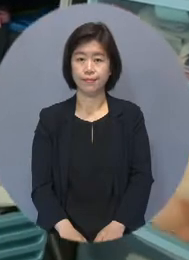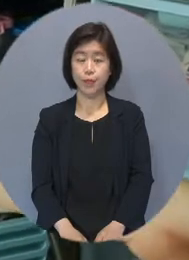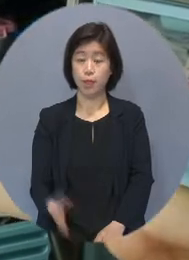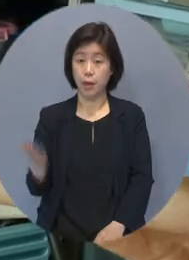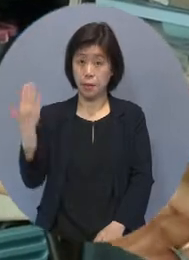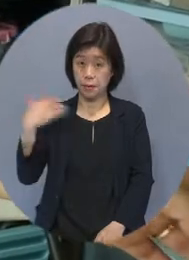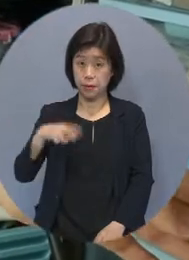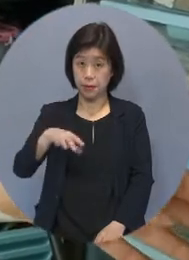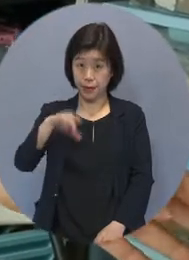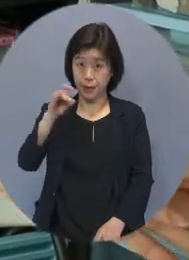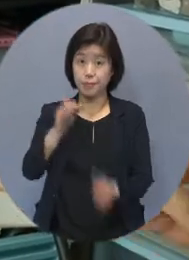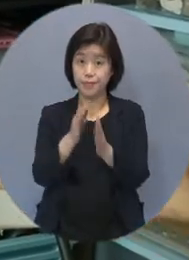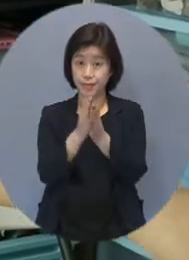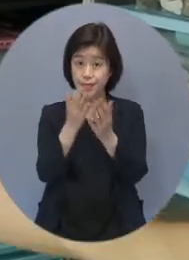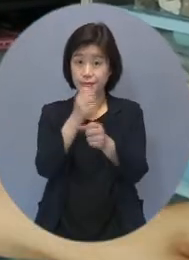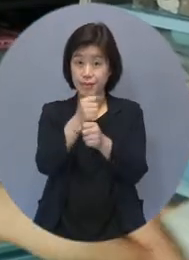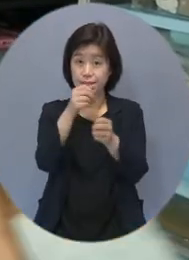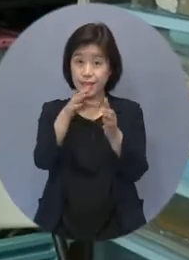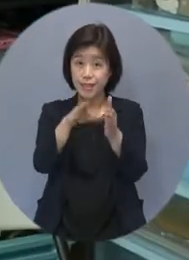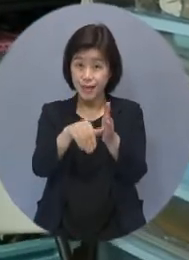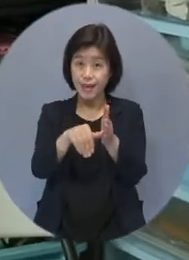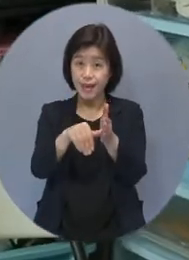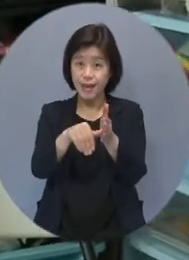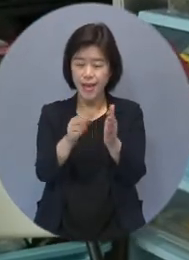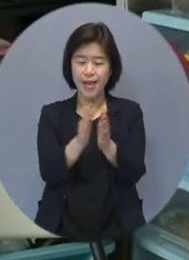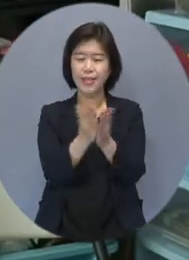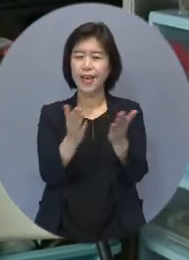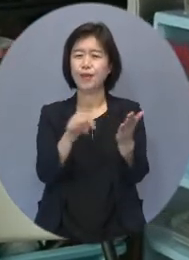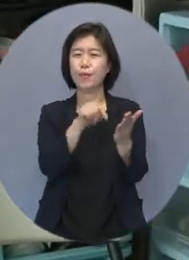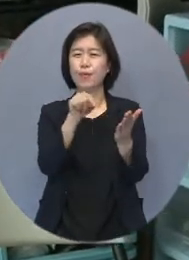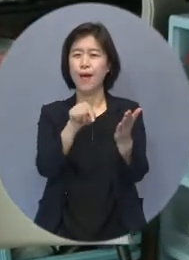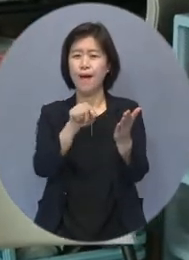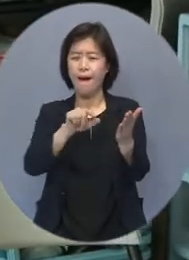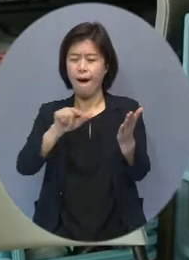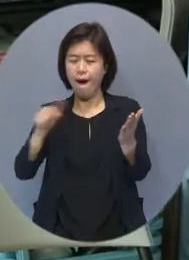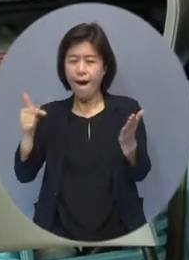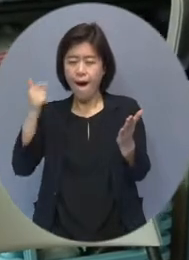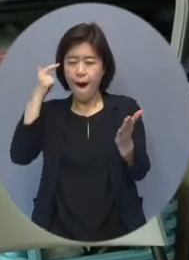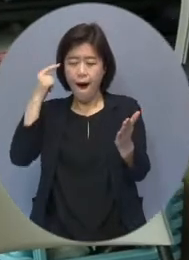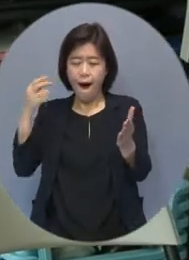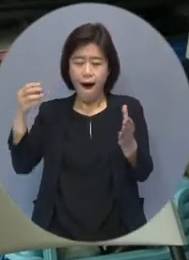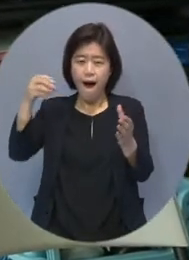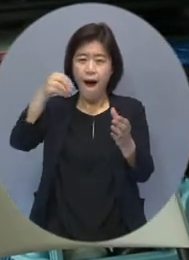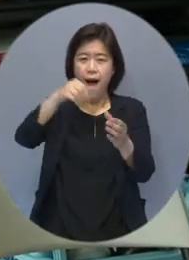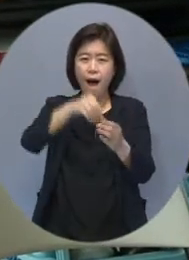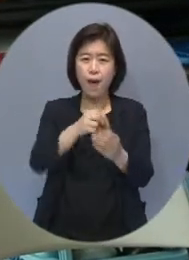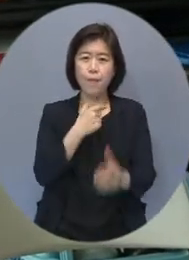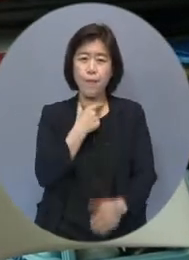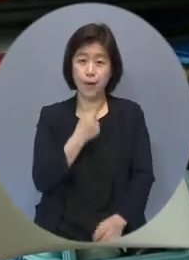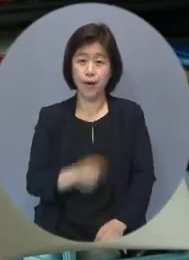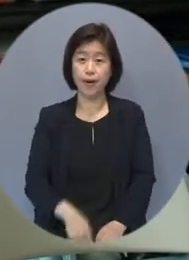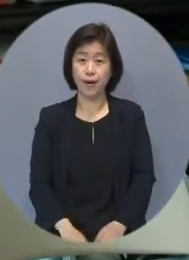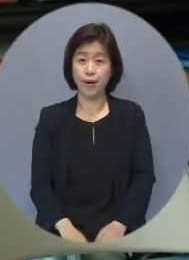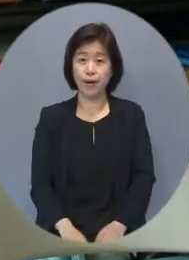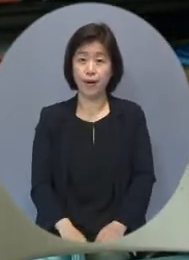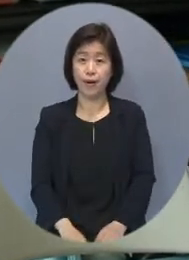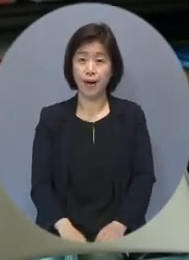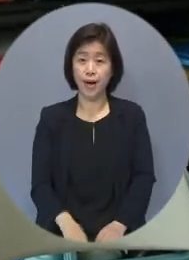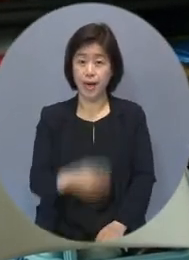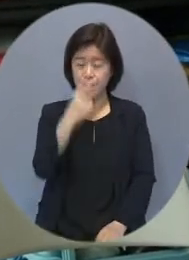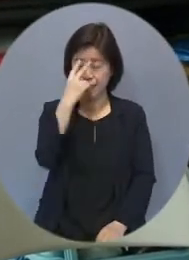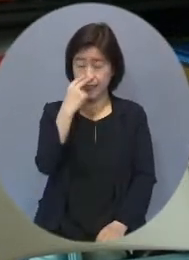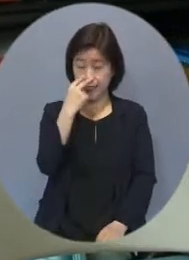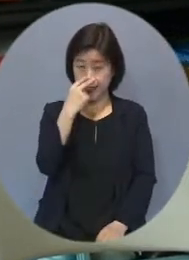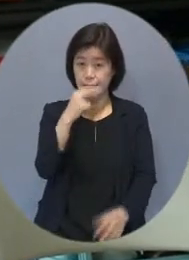초기에는 저희가 이제 여기에 너무 많은 걸 막 담으려고 했었어요. 그러니까 아무래도 이제 시각적이다